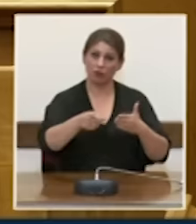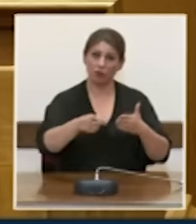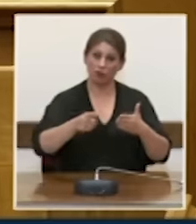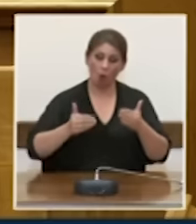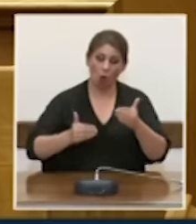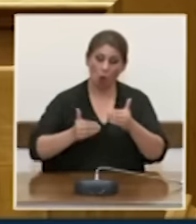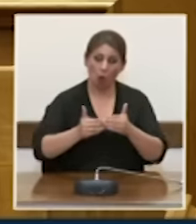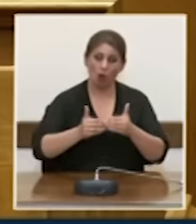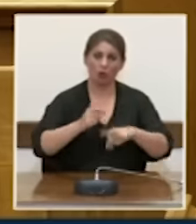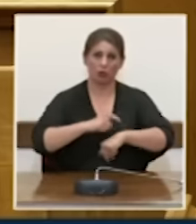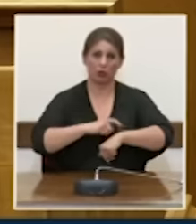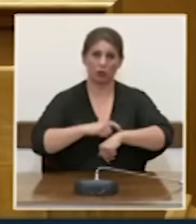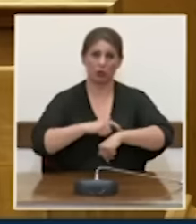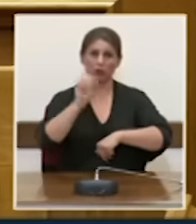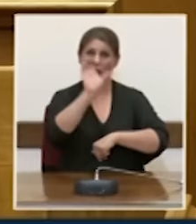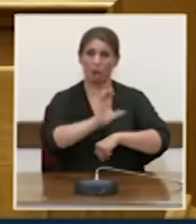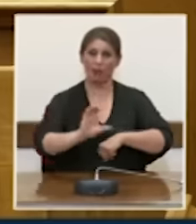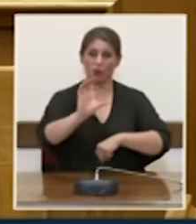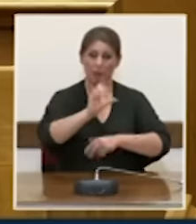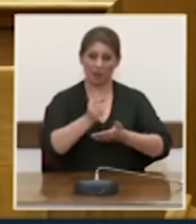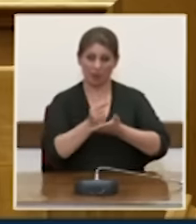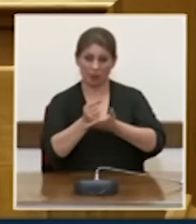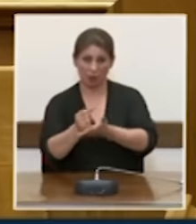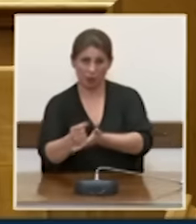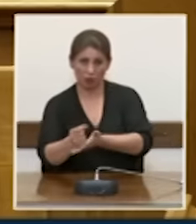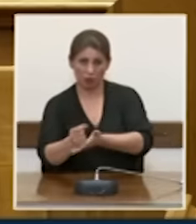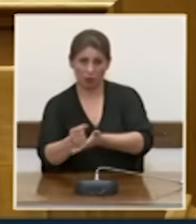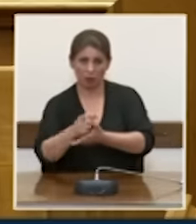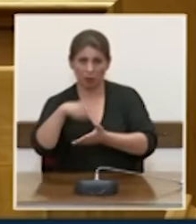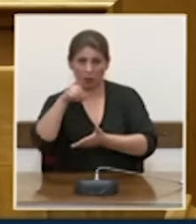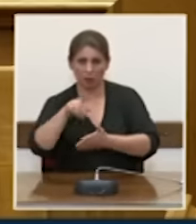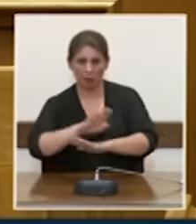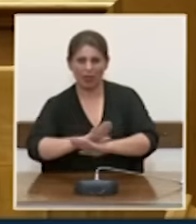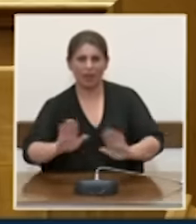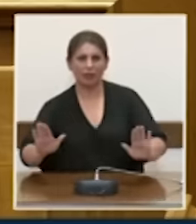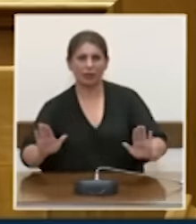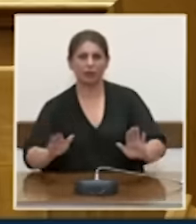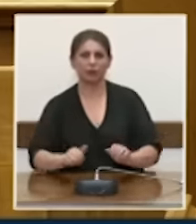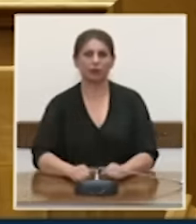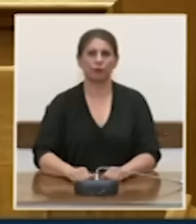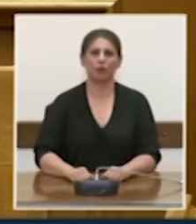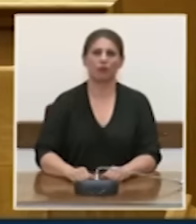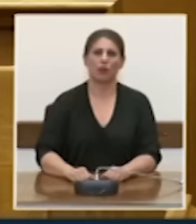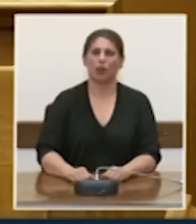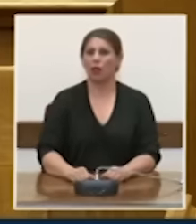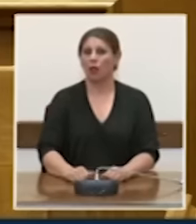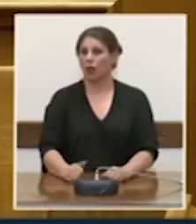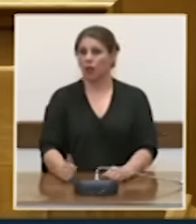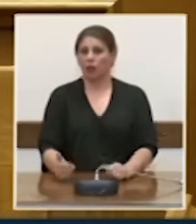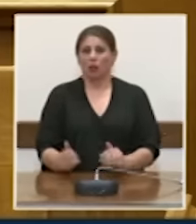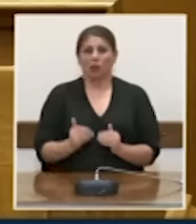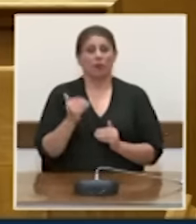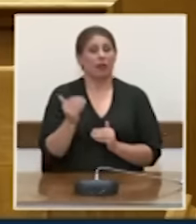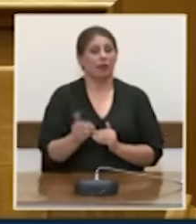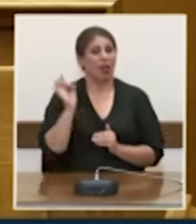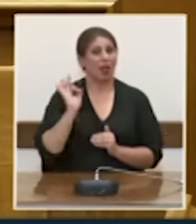χρόνου και με ευρωπαϊκή χρηματοδότηση με ημερομηνία λήξης. Και μετά, κάθε φορά που έρχεται και